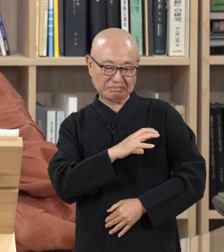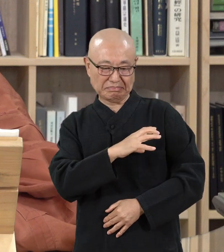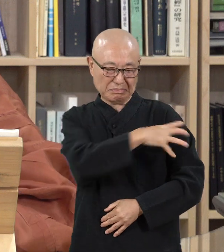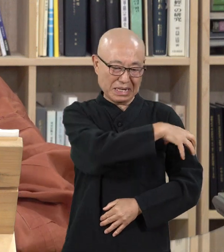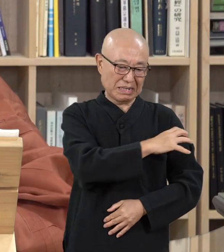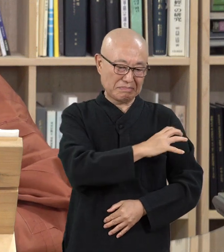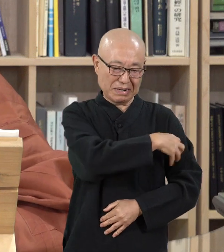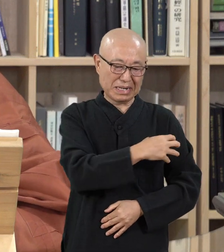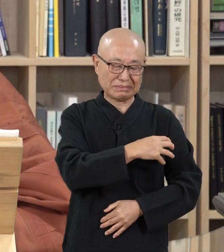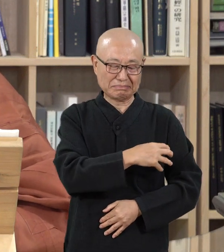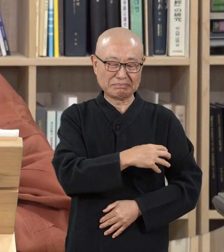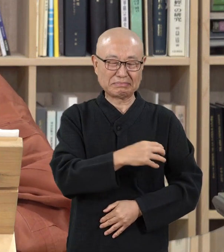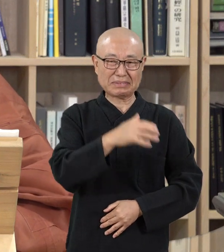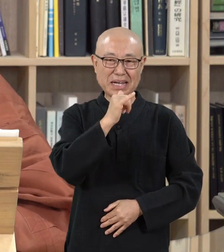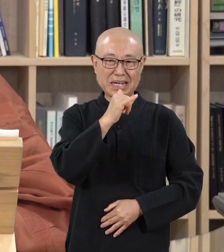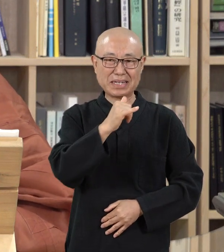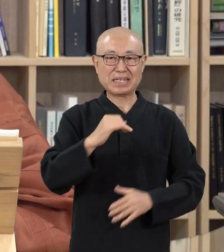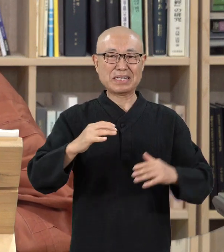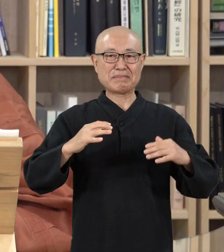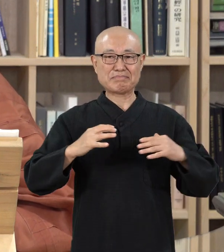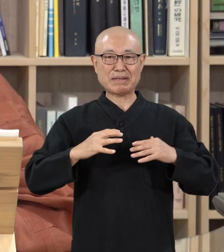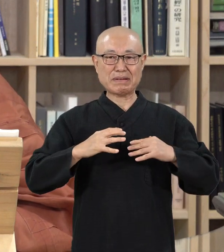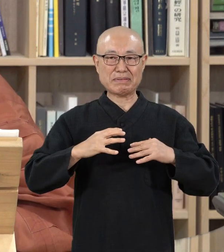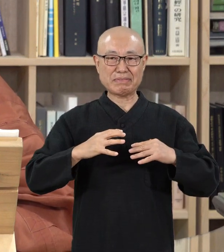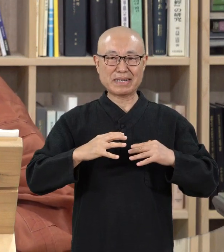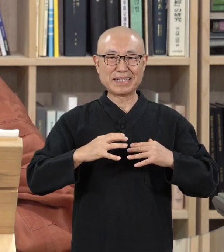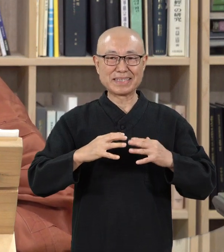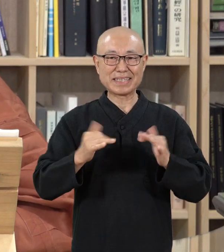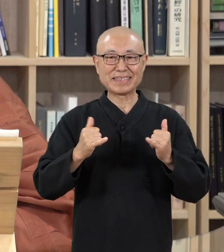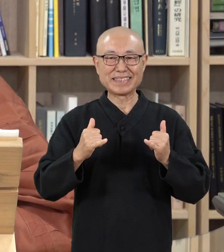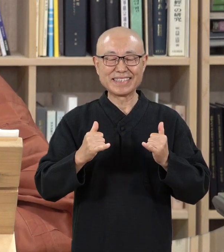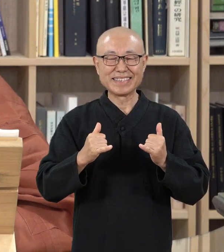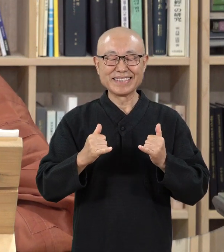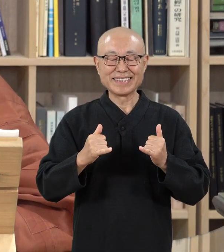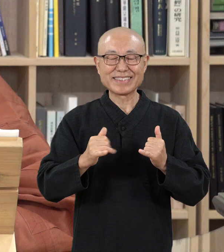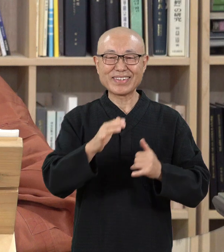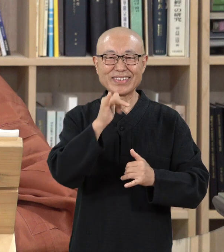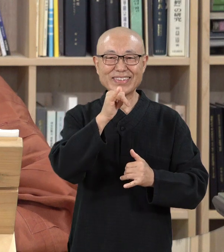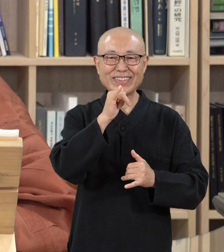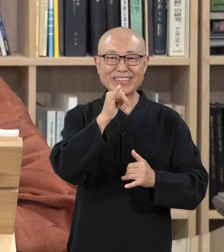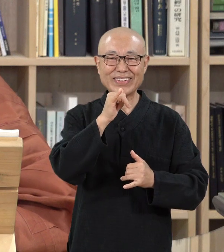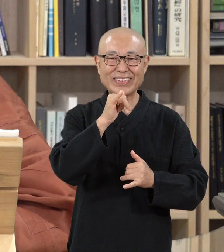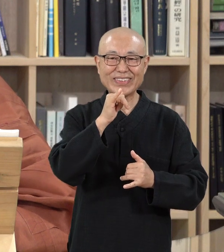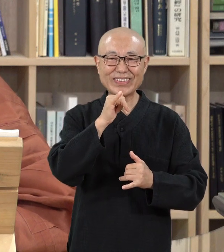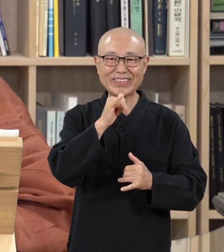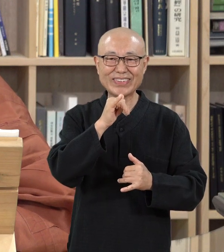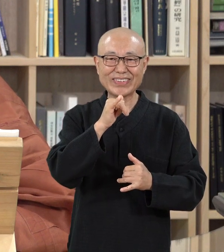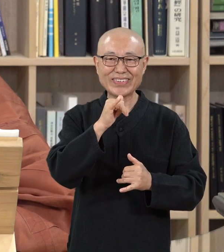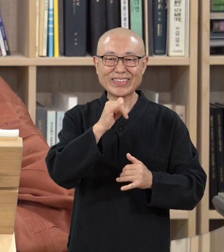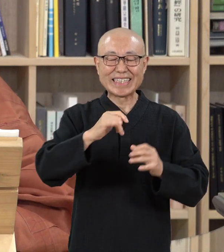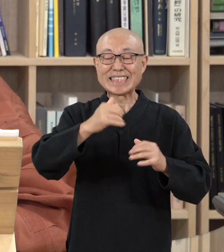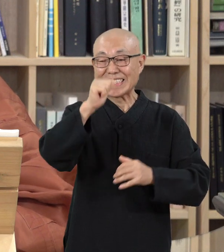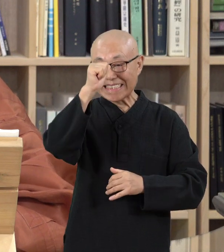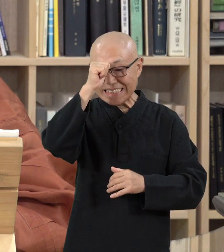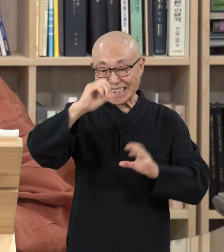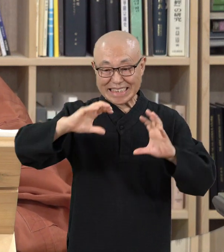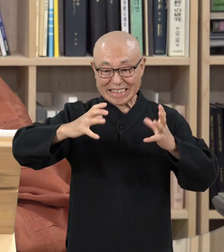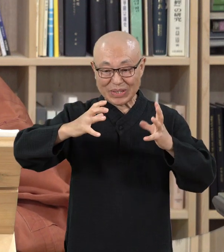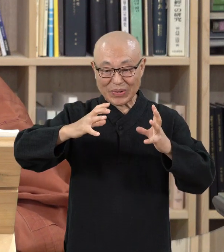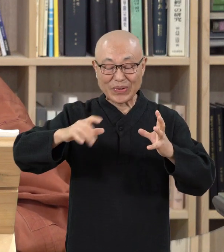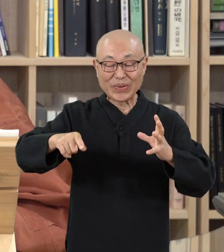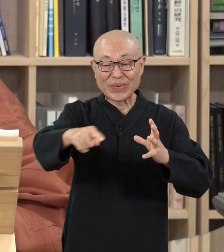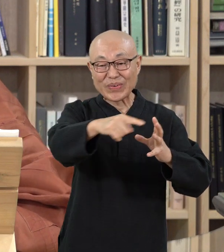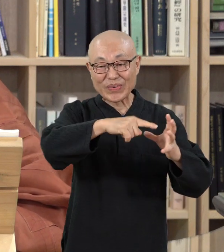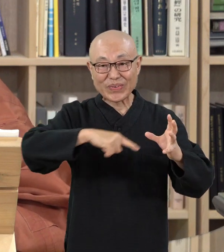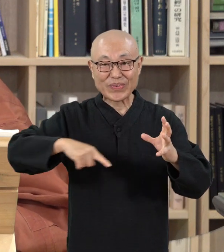그러한 권위와 모든 가문을 대대로 이어가면서 그 인도 전역을 다스리던